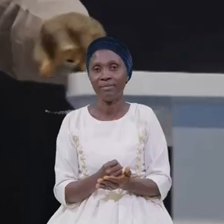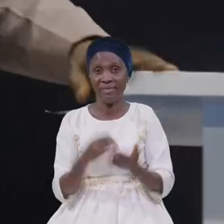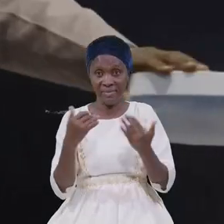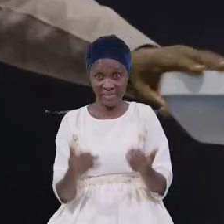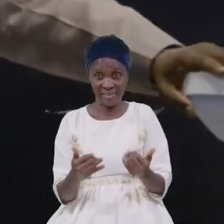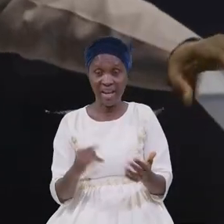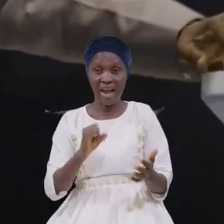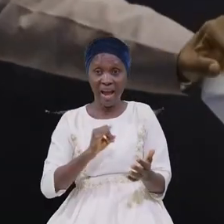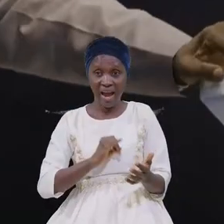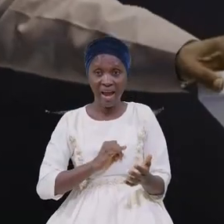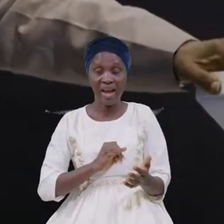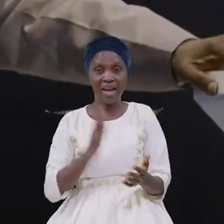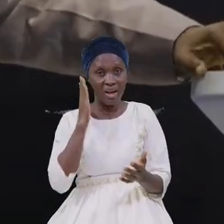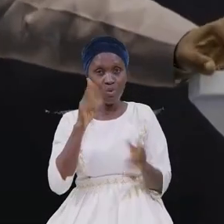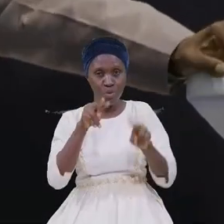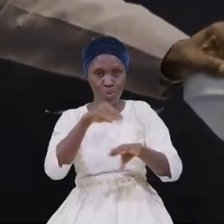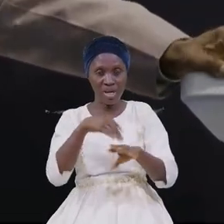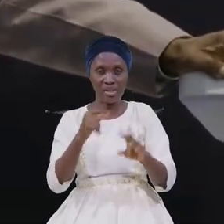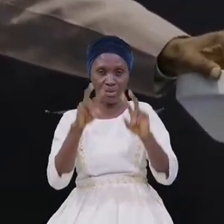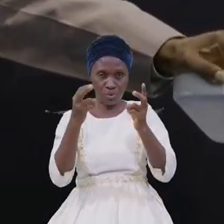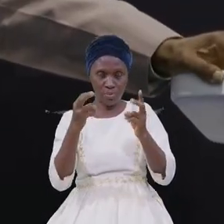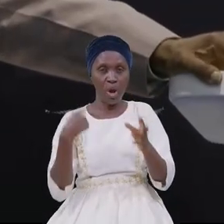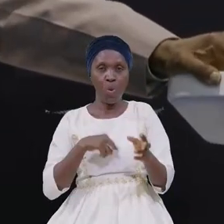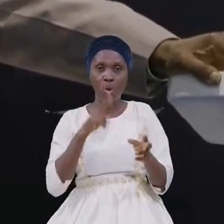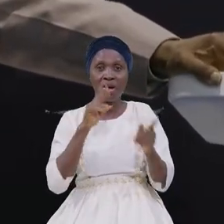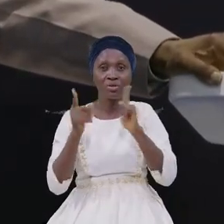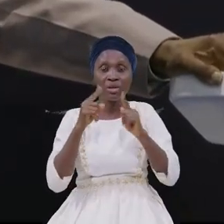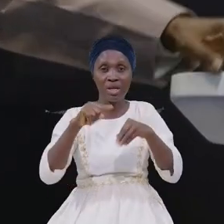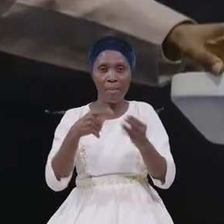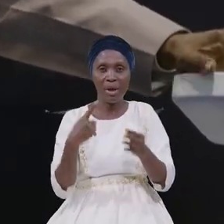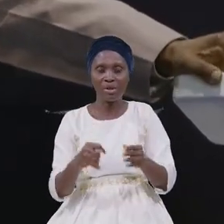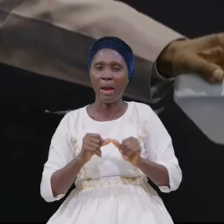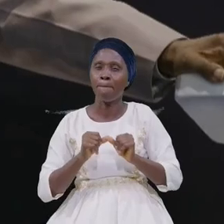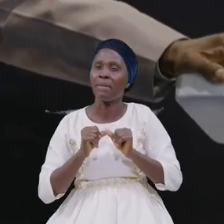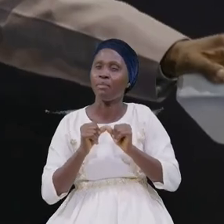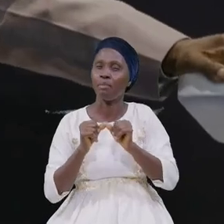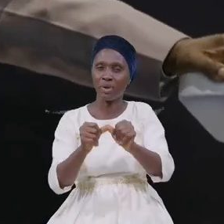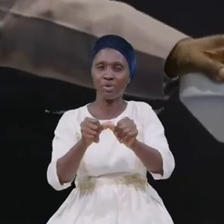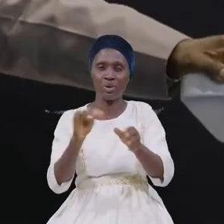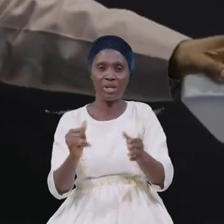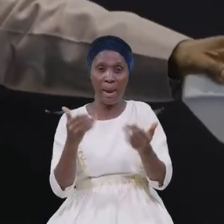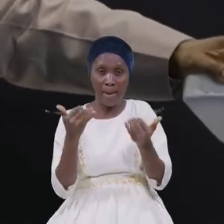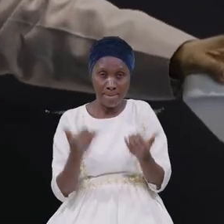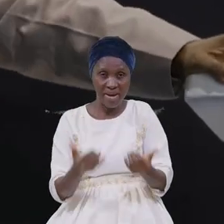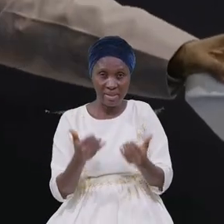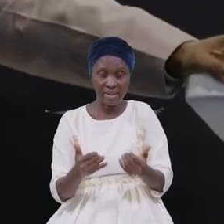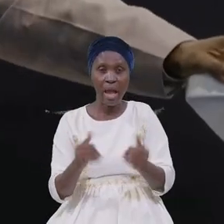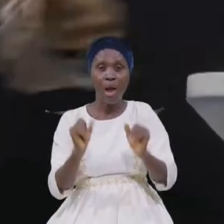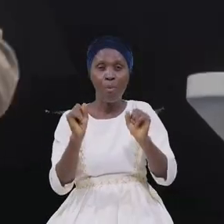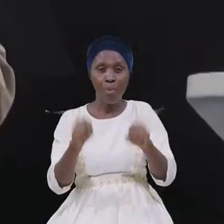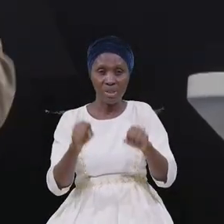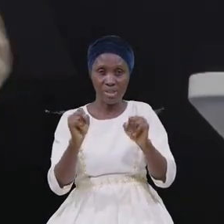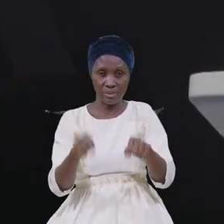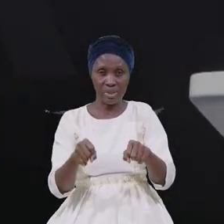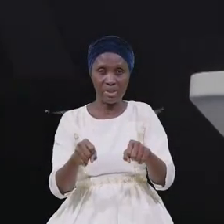Nous allons voir ceci. Regardez le titre. Nous parlons du titre. Les possibilités perpétuellement